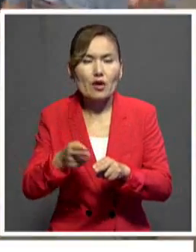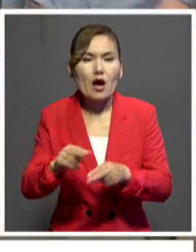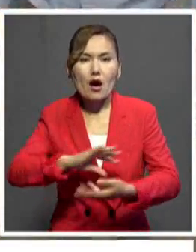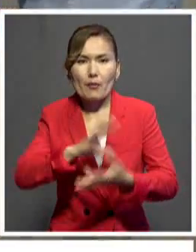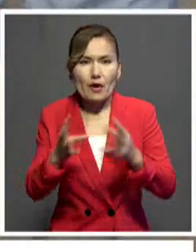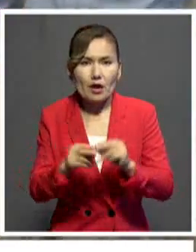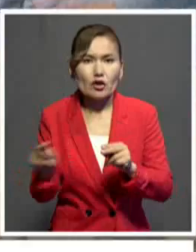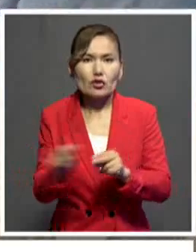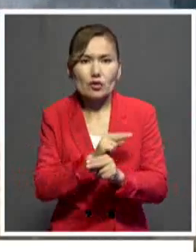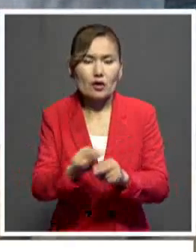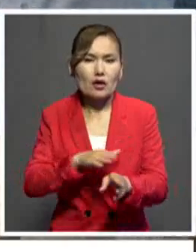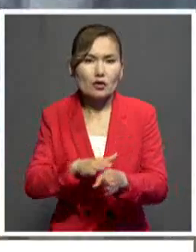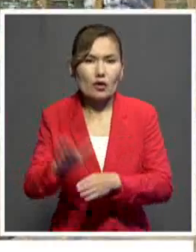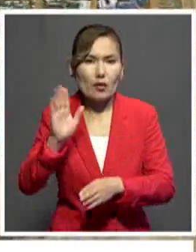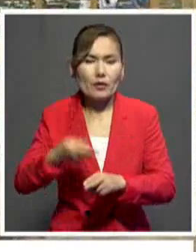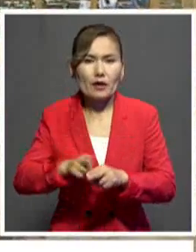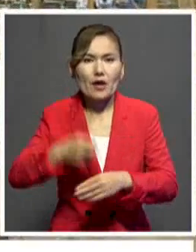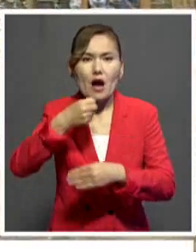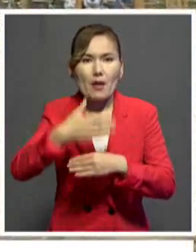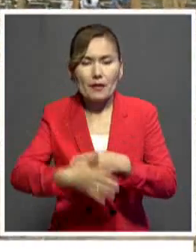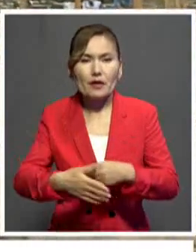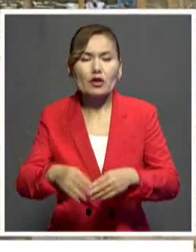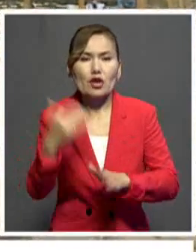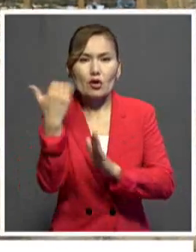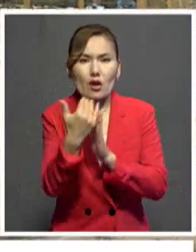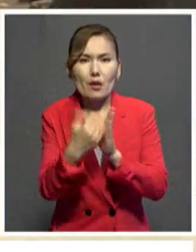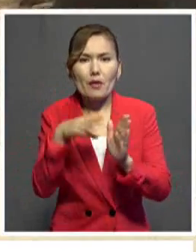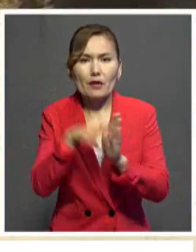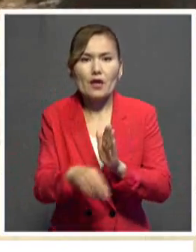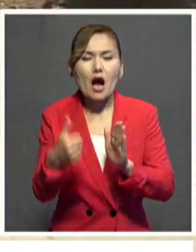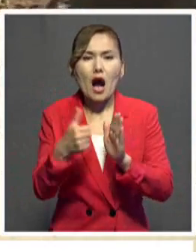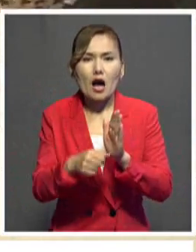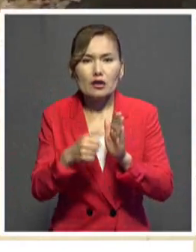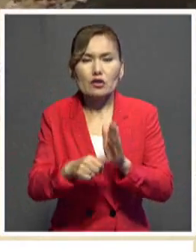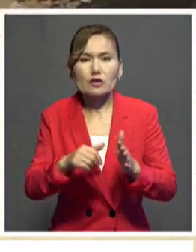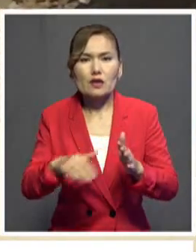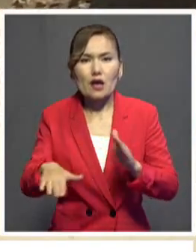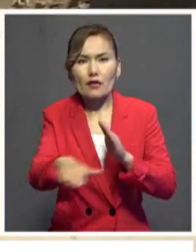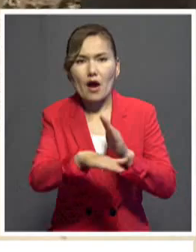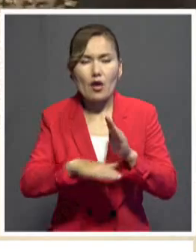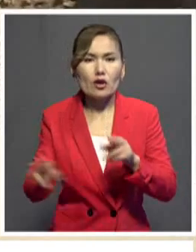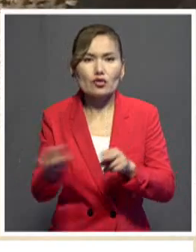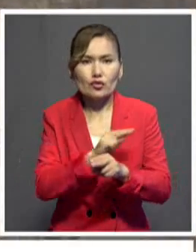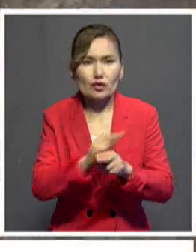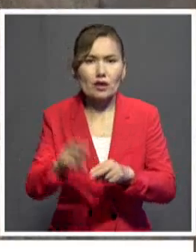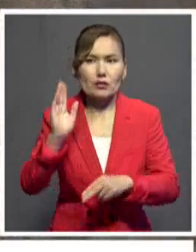жөндеу жұмыстары жүргізіліп жатыр. Ол орталықтандыру қағидасы бойынша 600-ден астам аула жөнделеді.